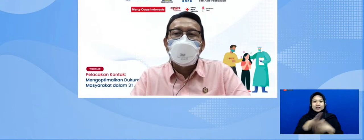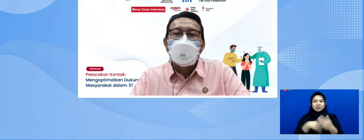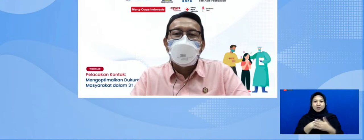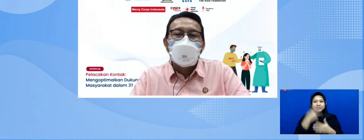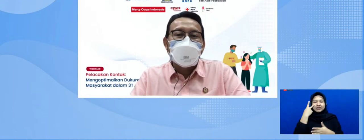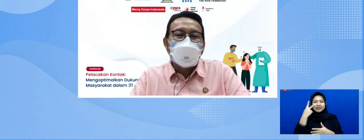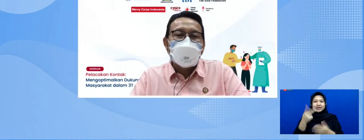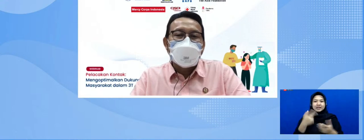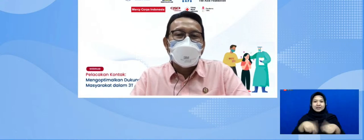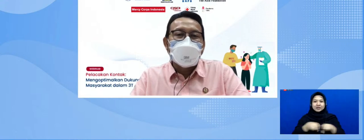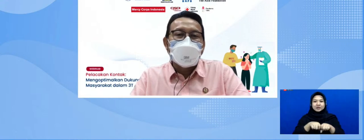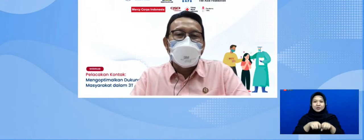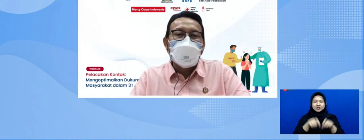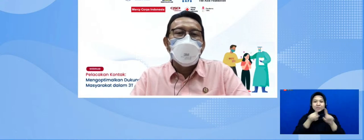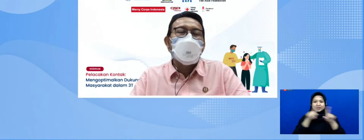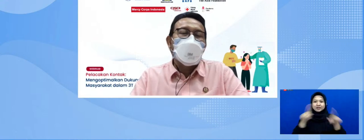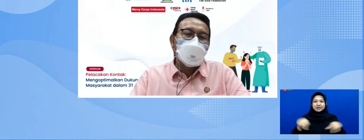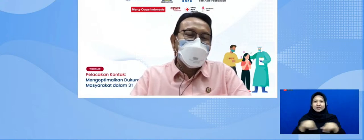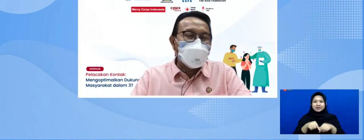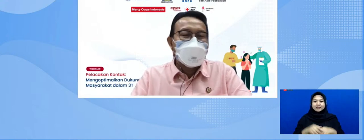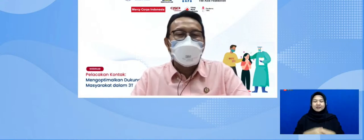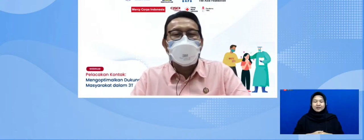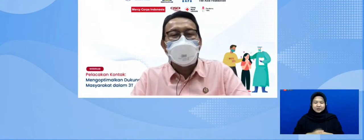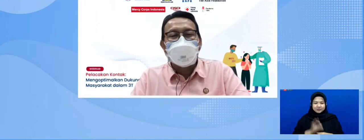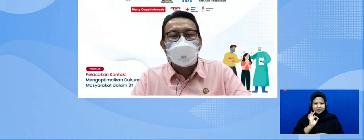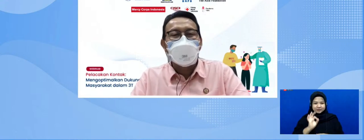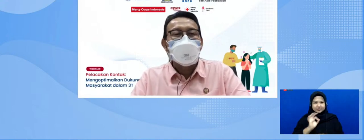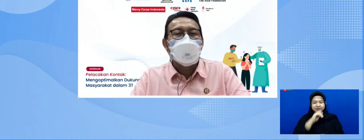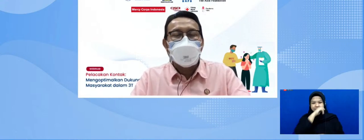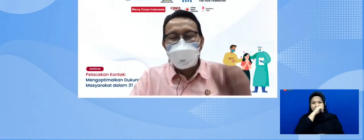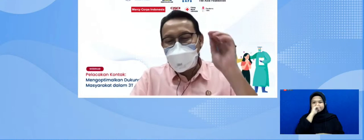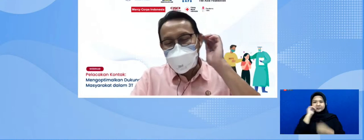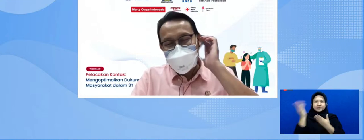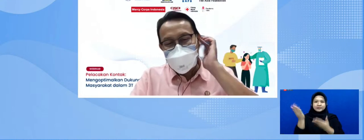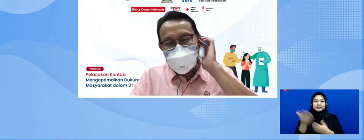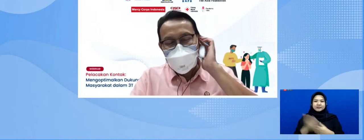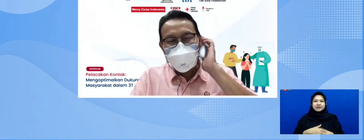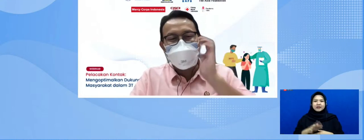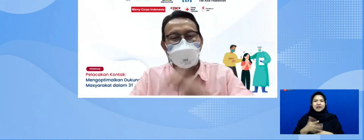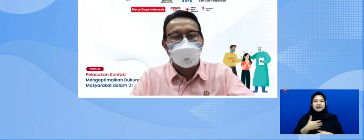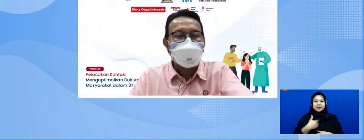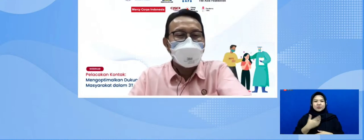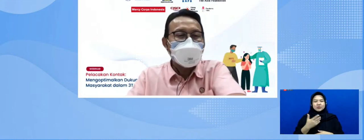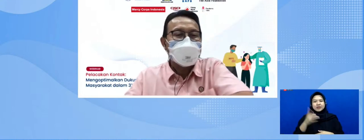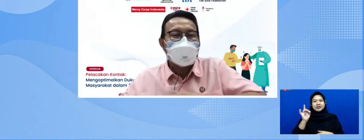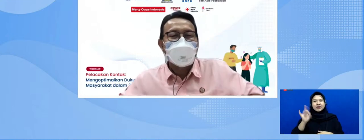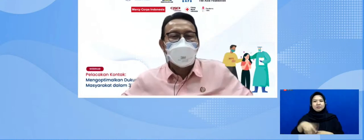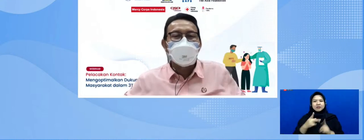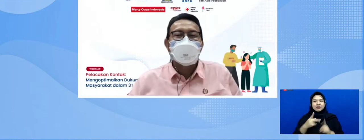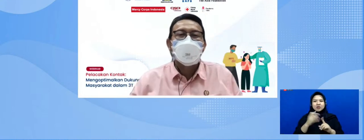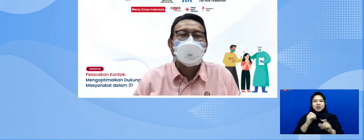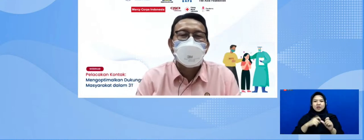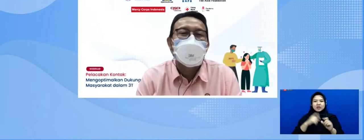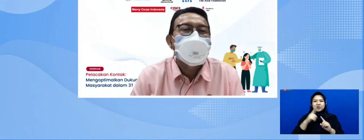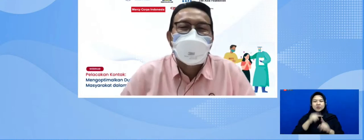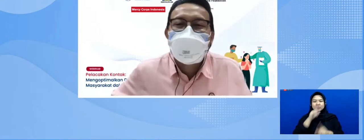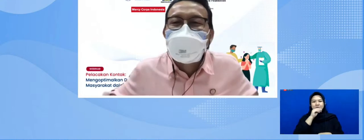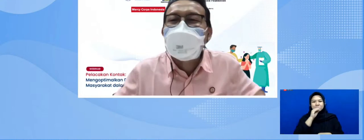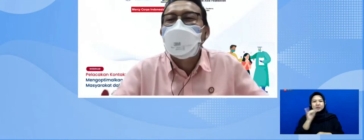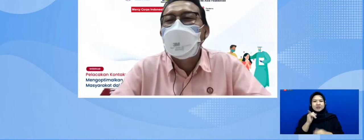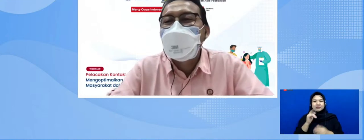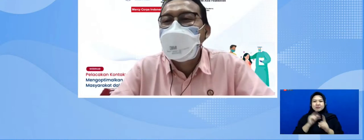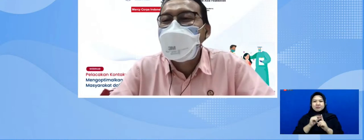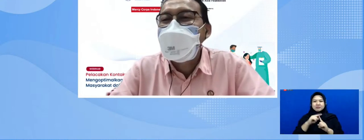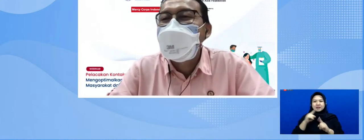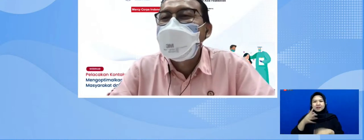sesuai frame. Oh gitu ya, oke, silakan. Saya suka delay kalau dari host itu kadang-kadang antara ngomong sama ini. Silakan